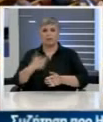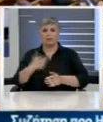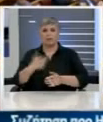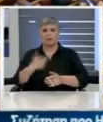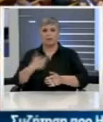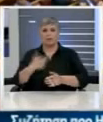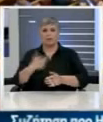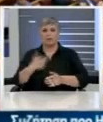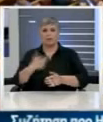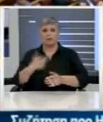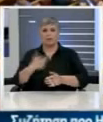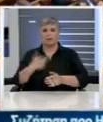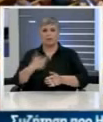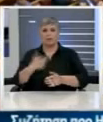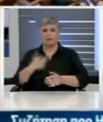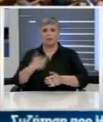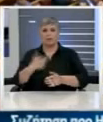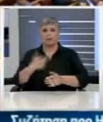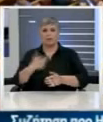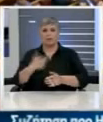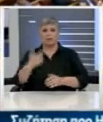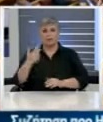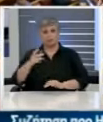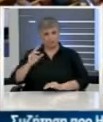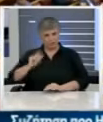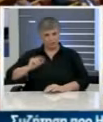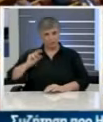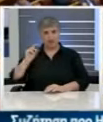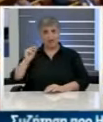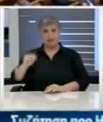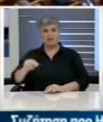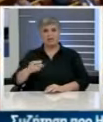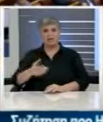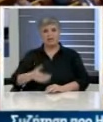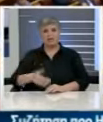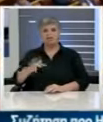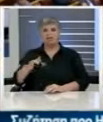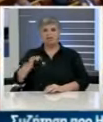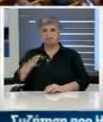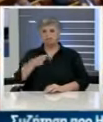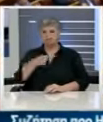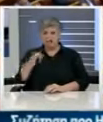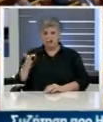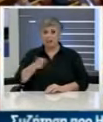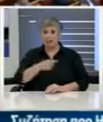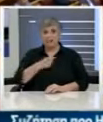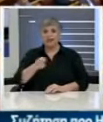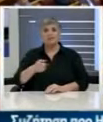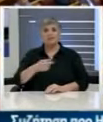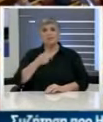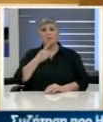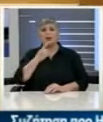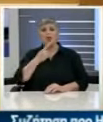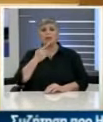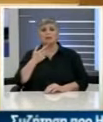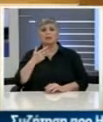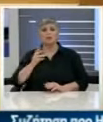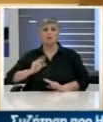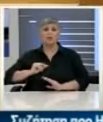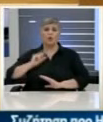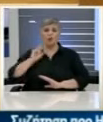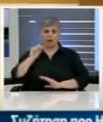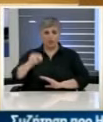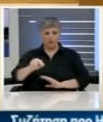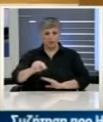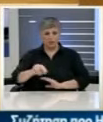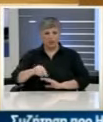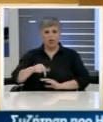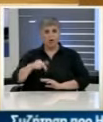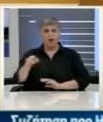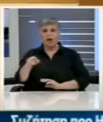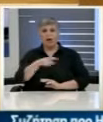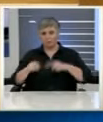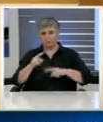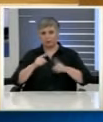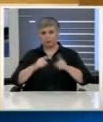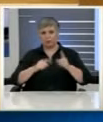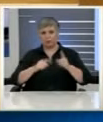ξέρετε καθόλου το ίδιο δεν είναι είναι το ίδιο αυτούς δεν είναι